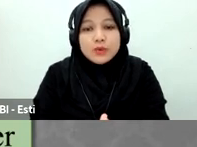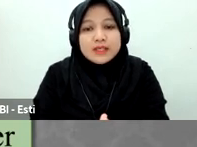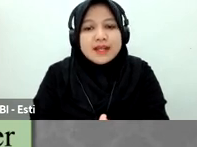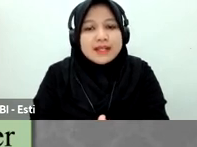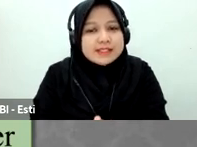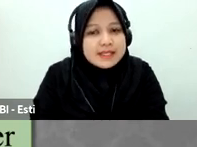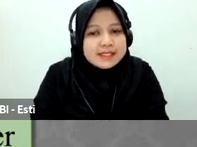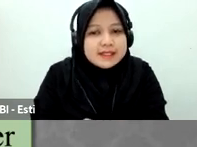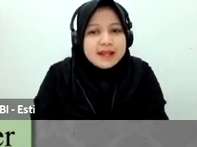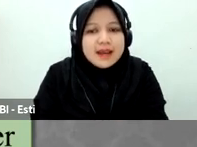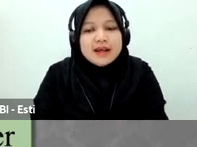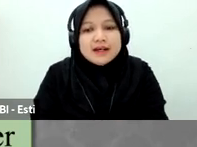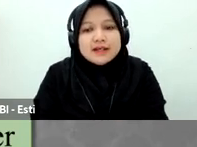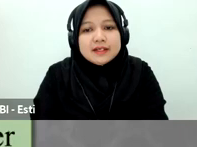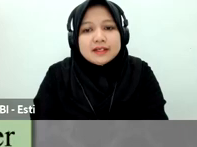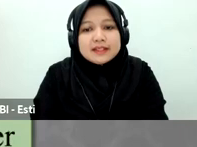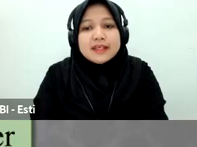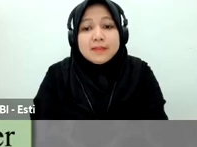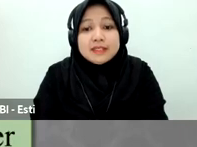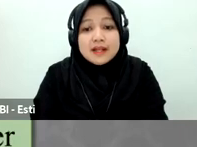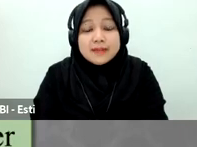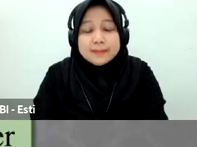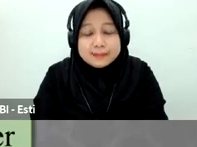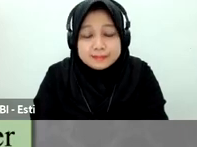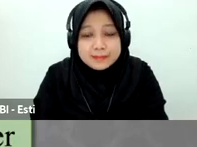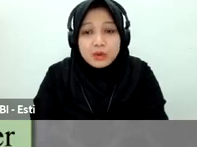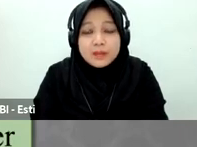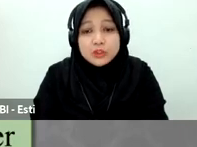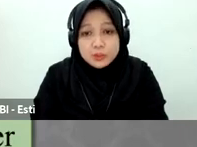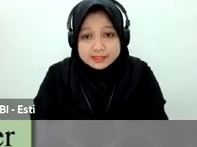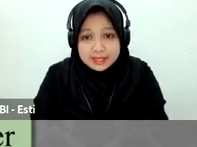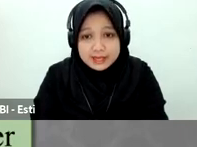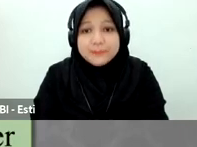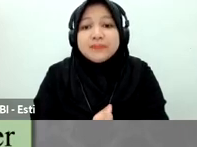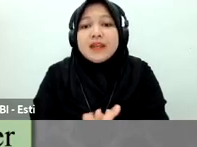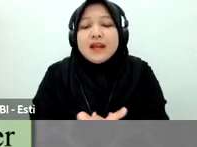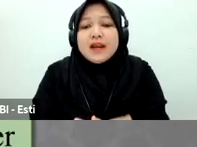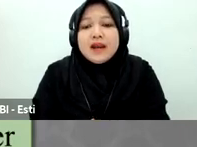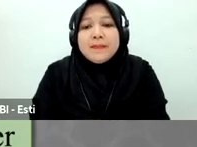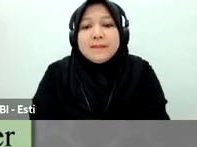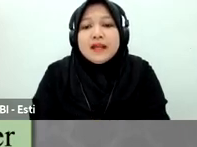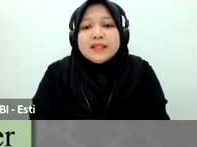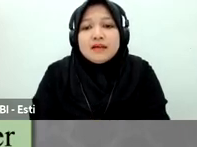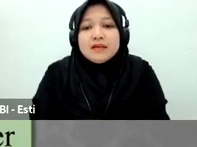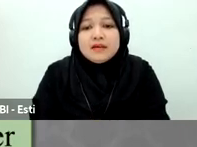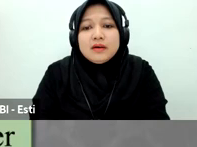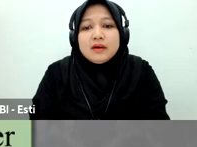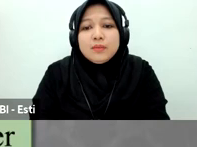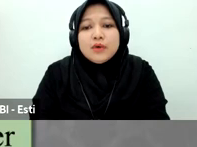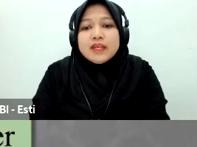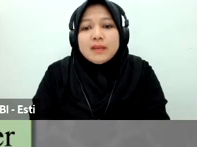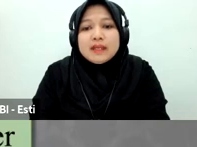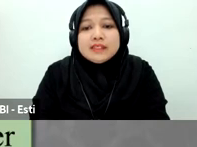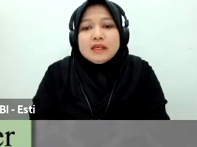atau mungkin ada sedikit jeda Man ketika menjabat melakukan penjurubahasaan banyak